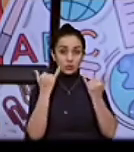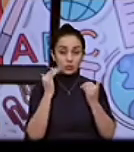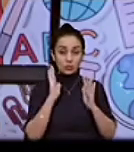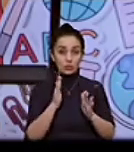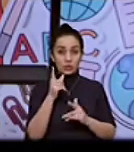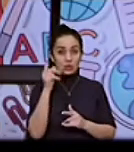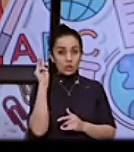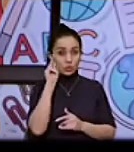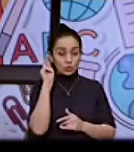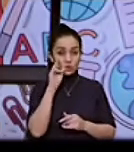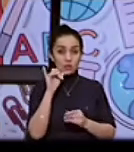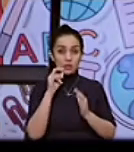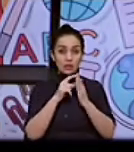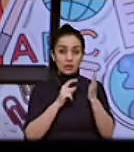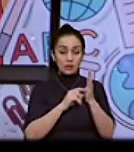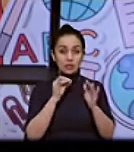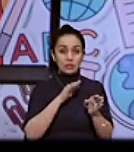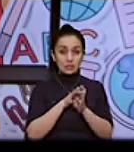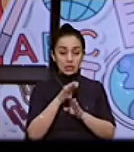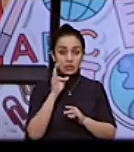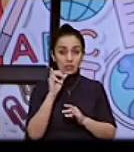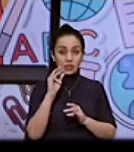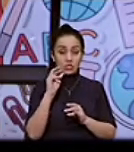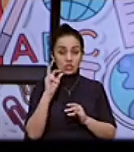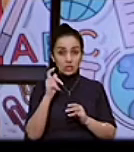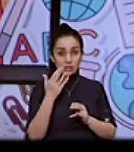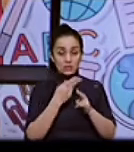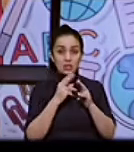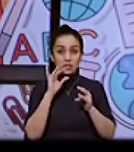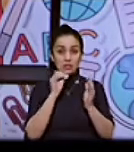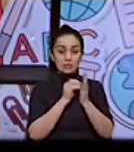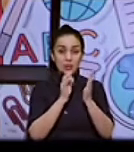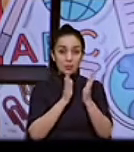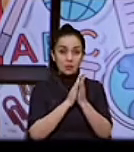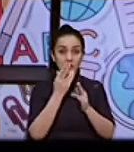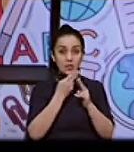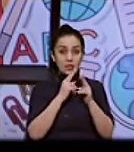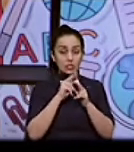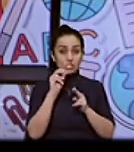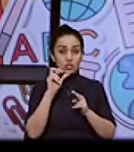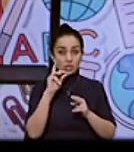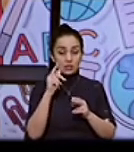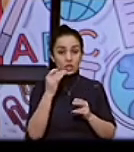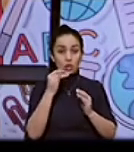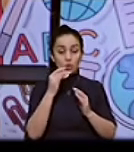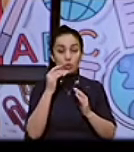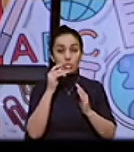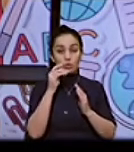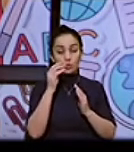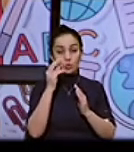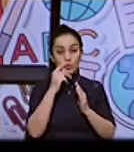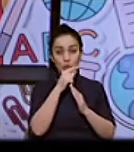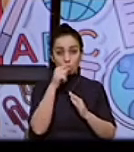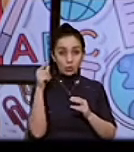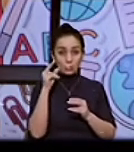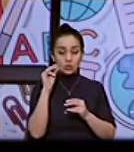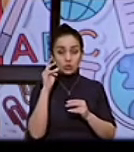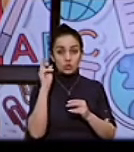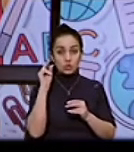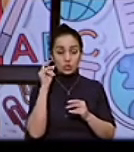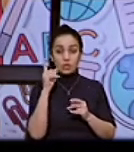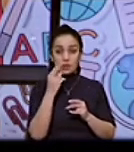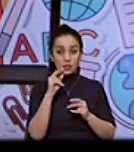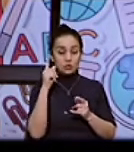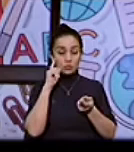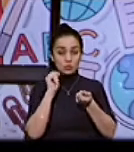вы научились делить целое на части и записывать эти части дробным числом. Для того,